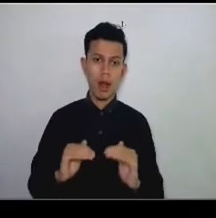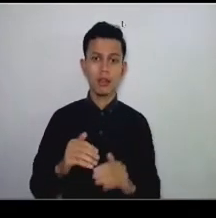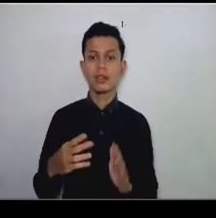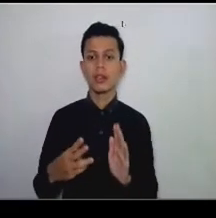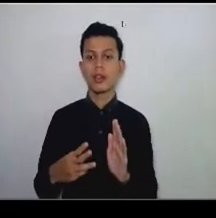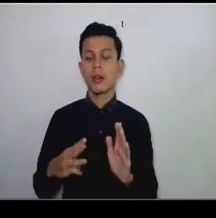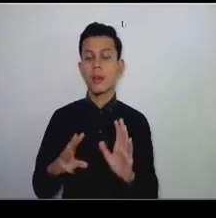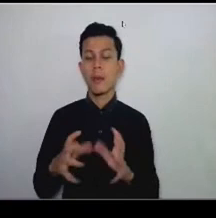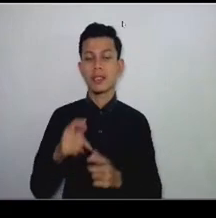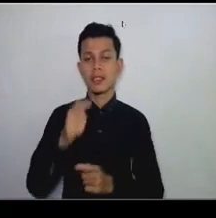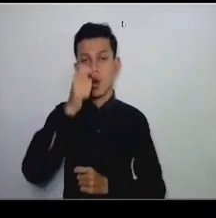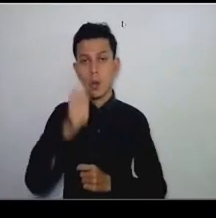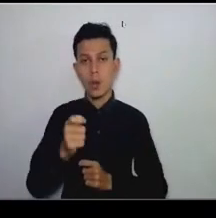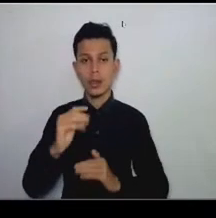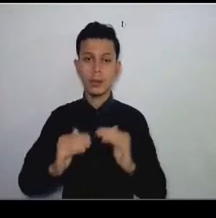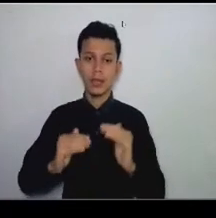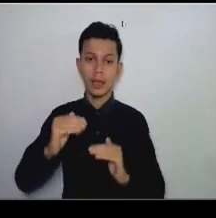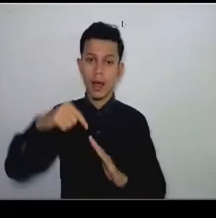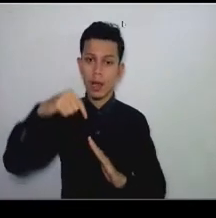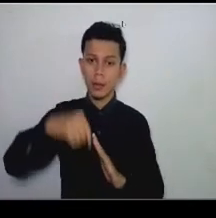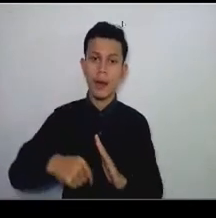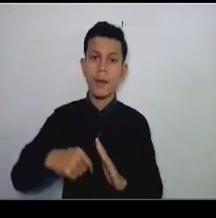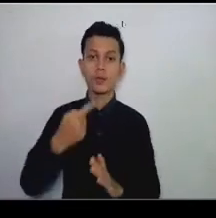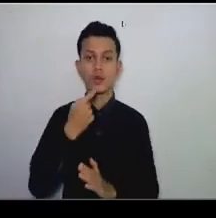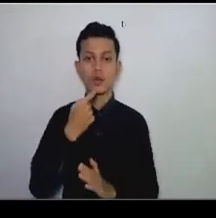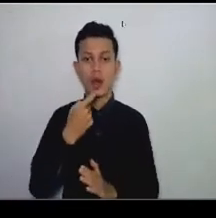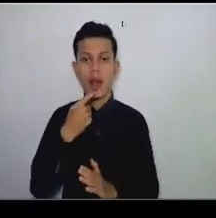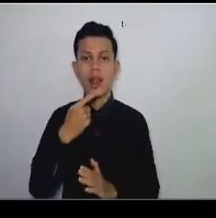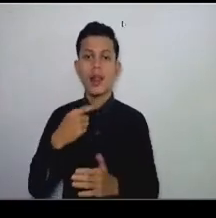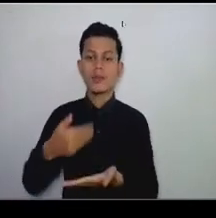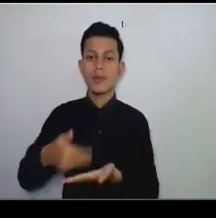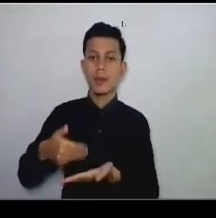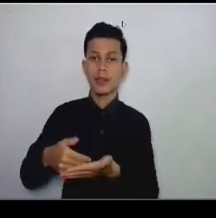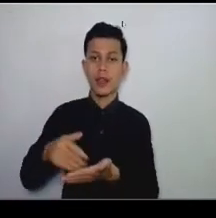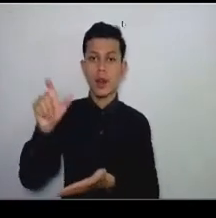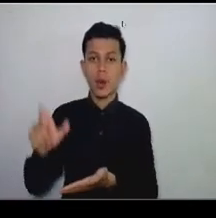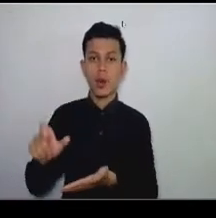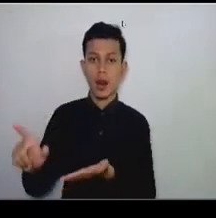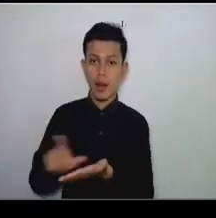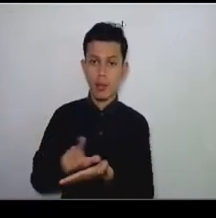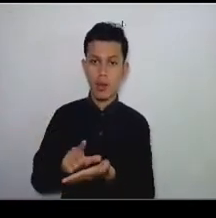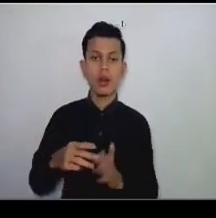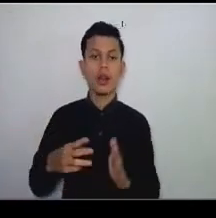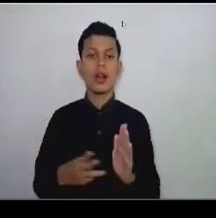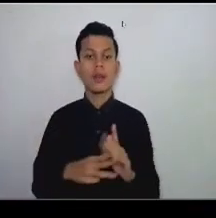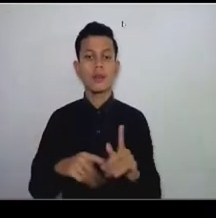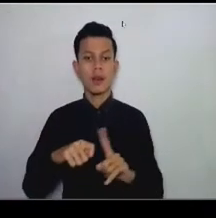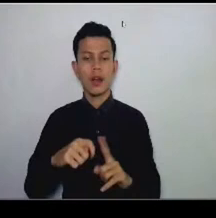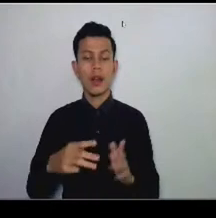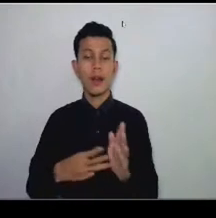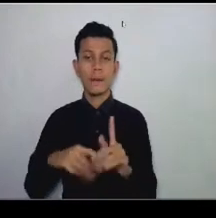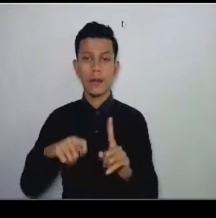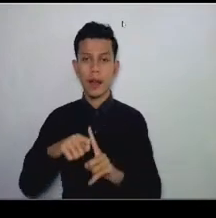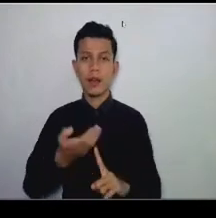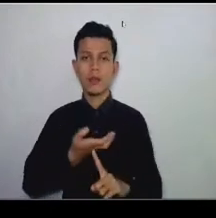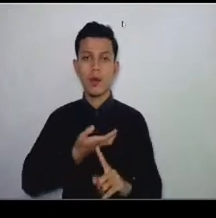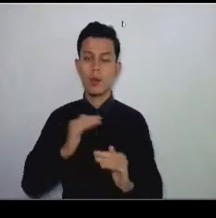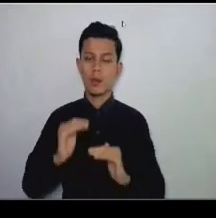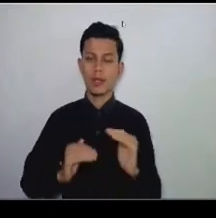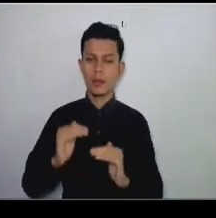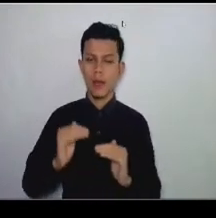kehormatan mempertimbangkan lebih lanjut berkenaan dengan dalil-dalil pelapor majelis kehormatan mempertimbangkan sebagai berik